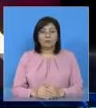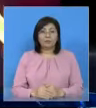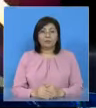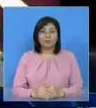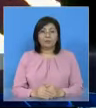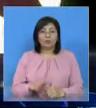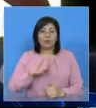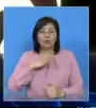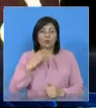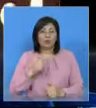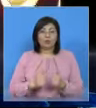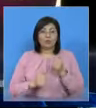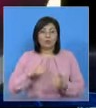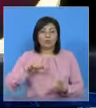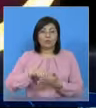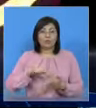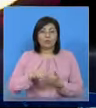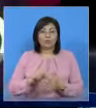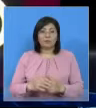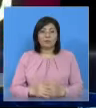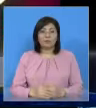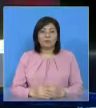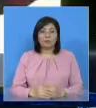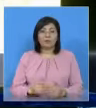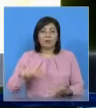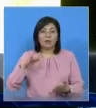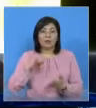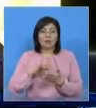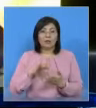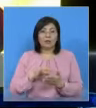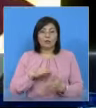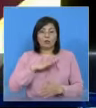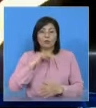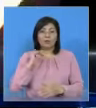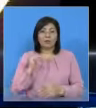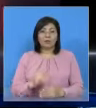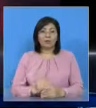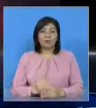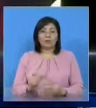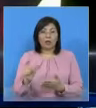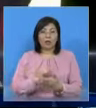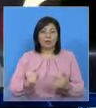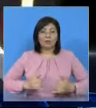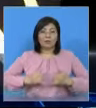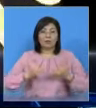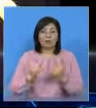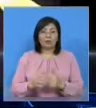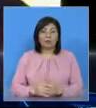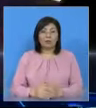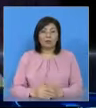түрлі шараларға, конкурстарға қатысып тұрамын. Қаланың ішіндегі неше түрлі ақындарға арналған неше түрлі